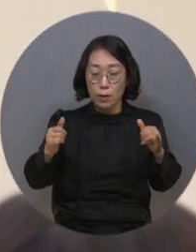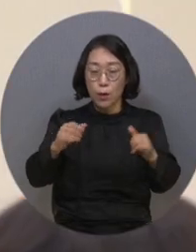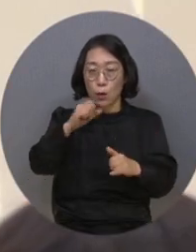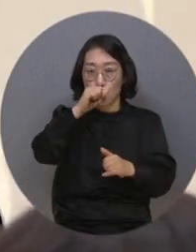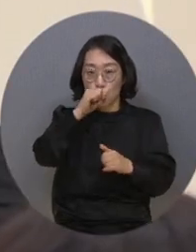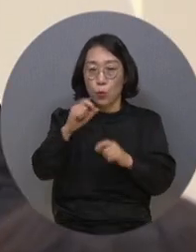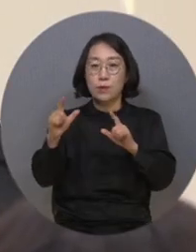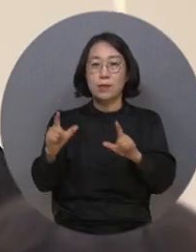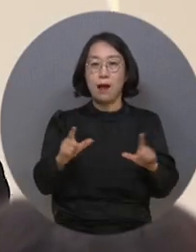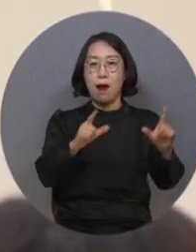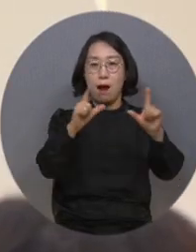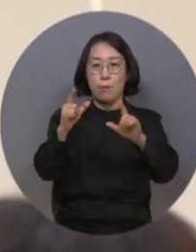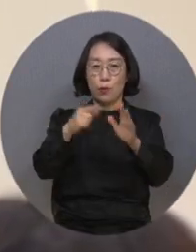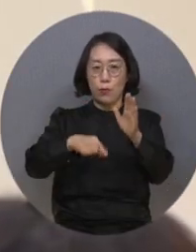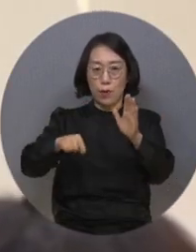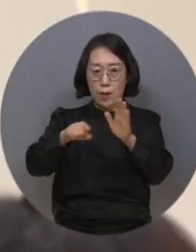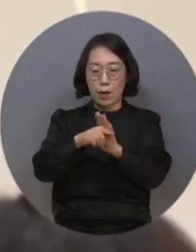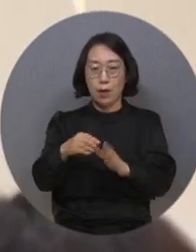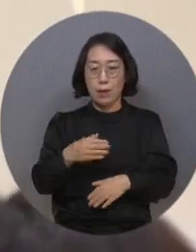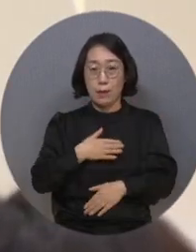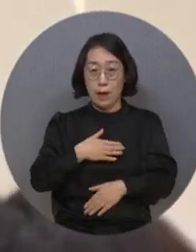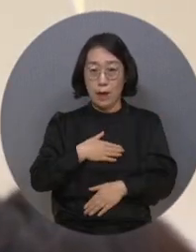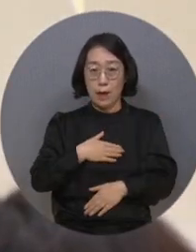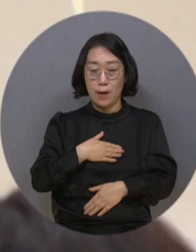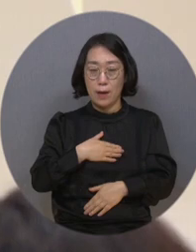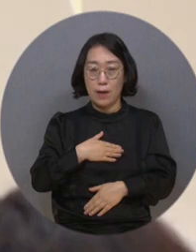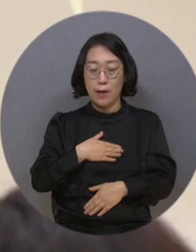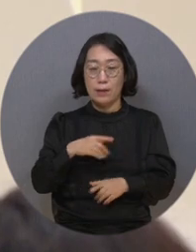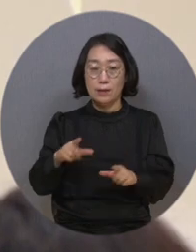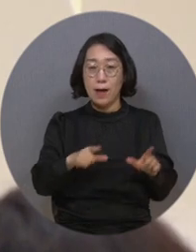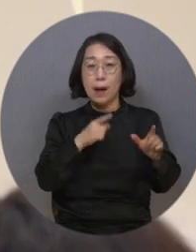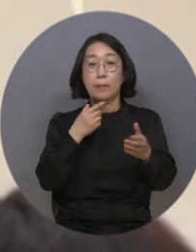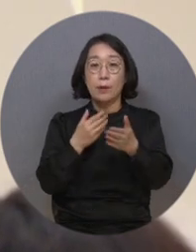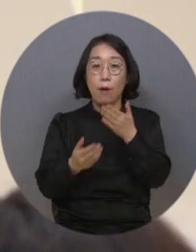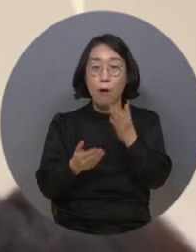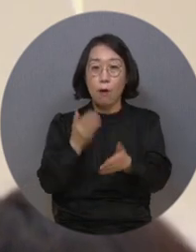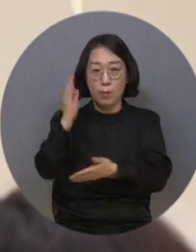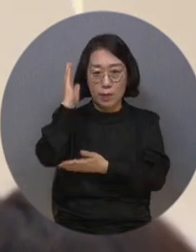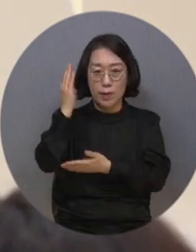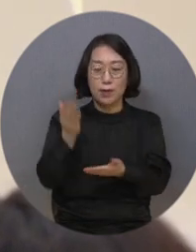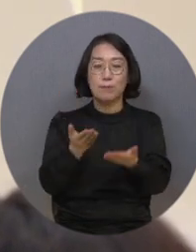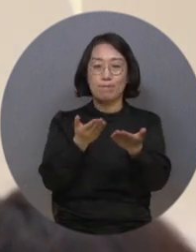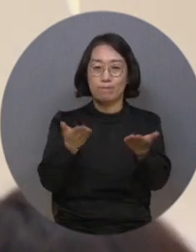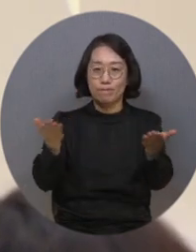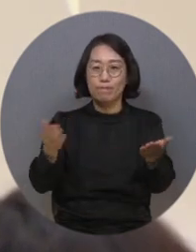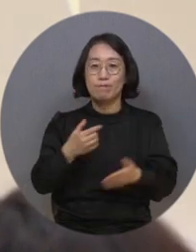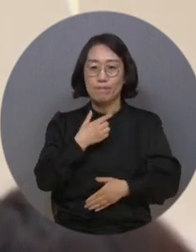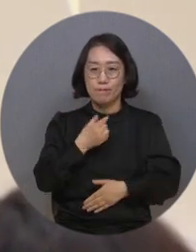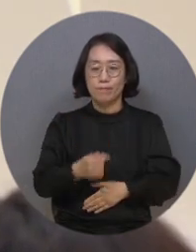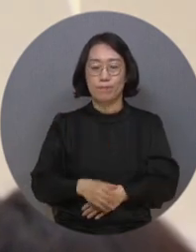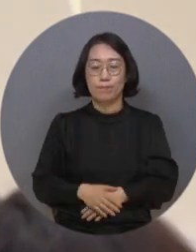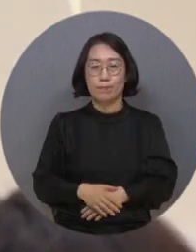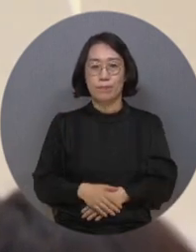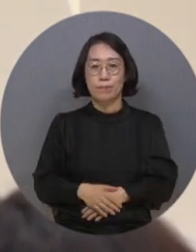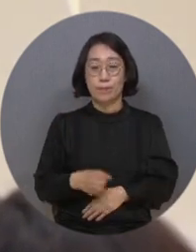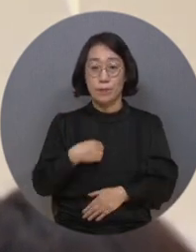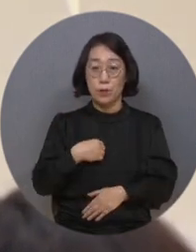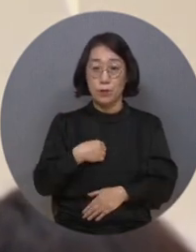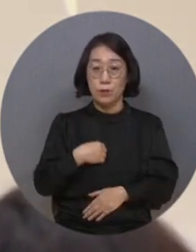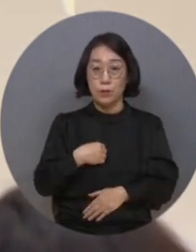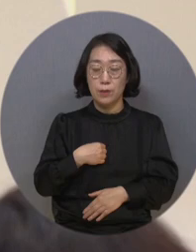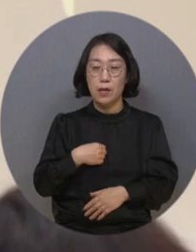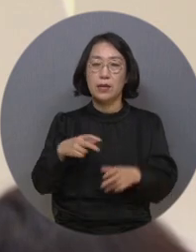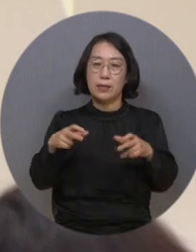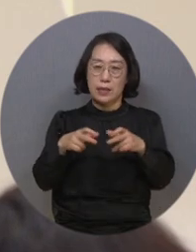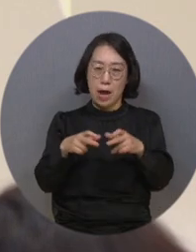위해서 저의 삶을, 작은 삶을 이렇게 나누고자 합니다. 그래서 저는